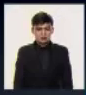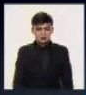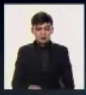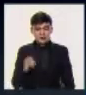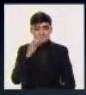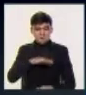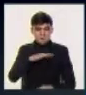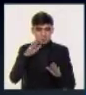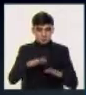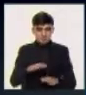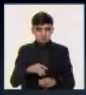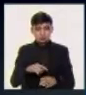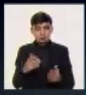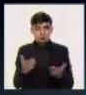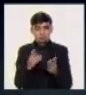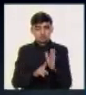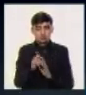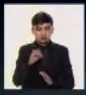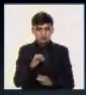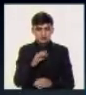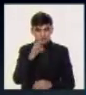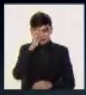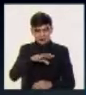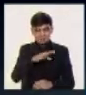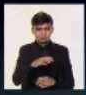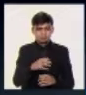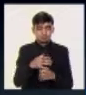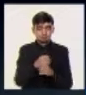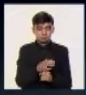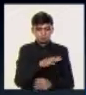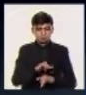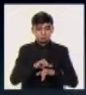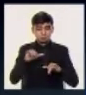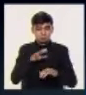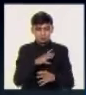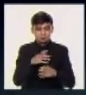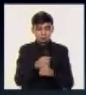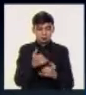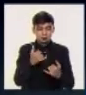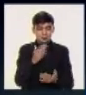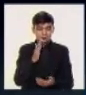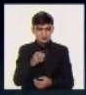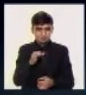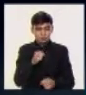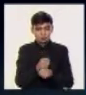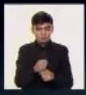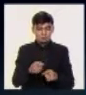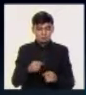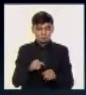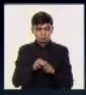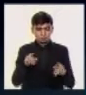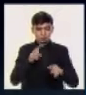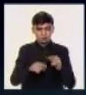А вот Европа вздохнула с облегчением. В ряде стран замедлились темпы распространения коронавируса. Добиться этого удалось благодаря